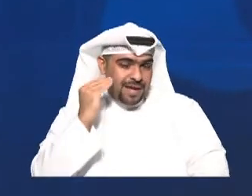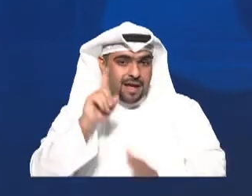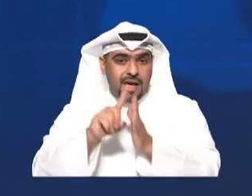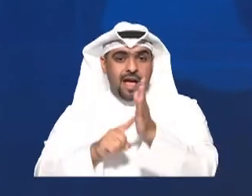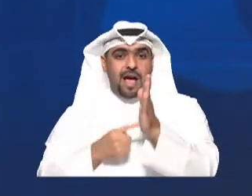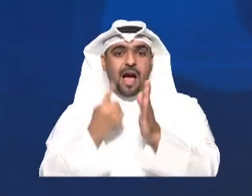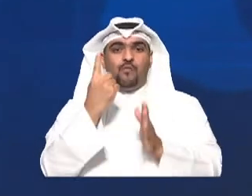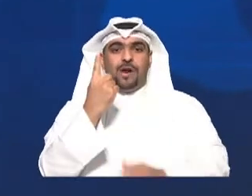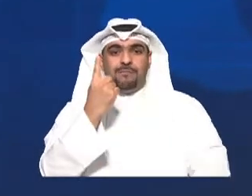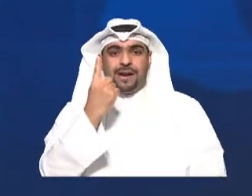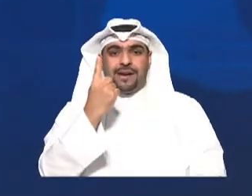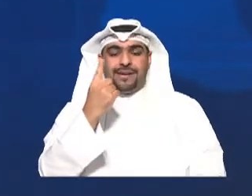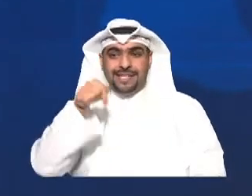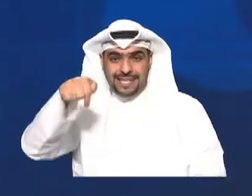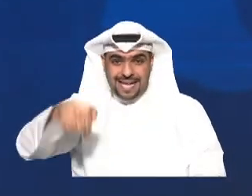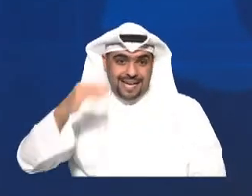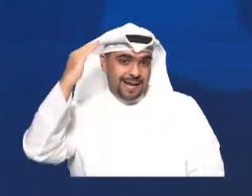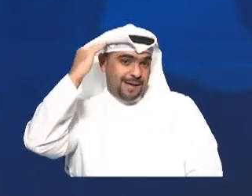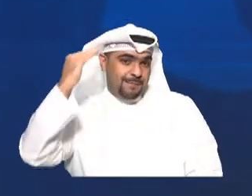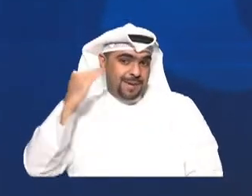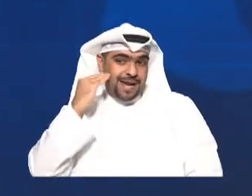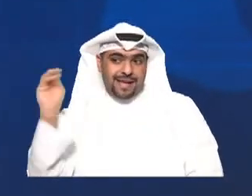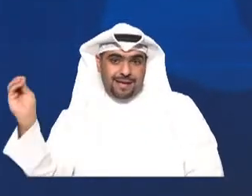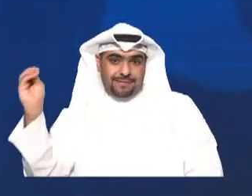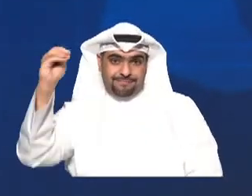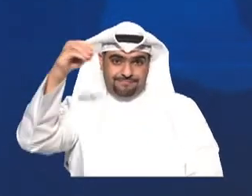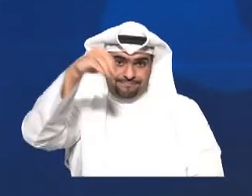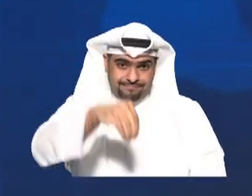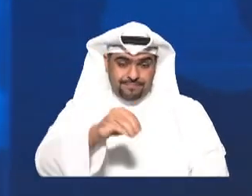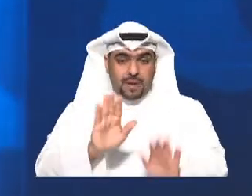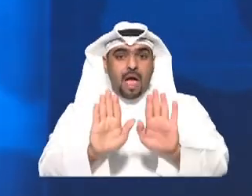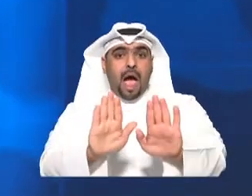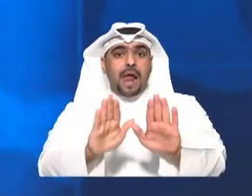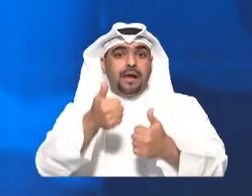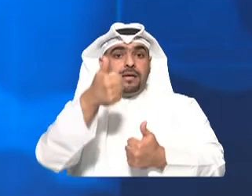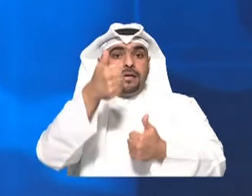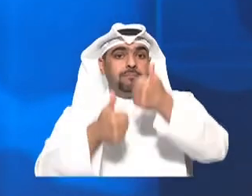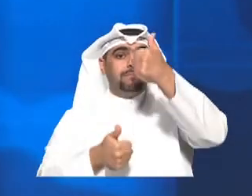القاضيات يقتضي تقييما بعد مضي مدة حتى يمكن